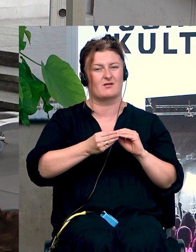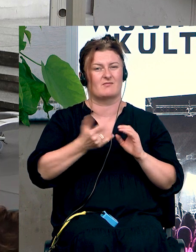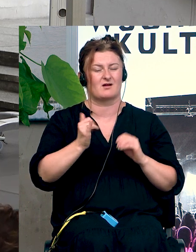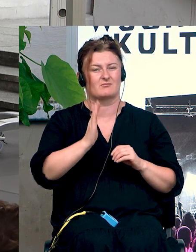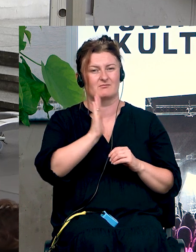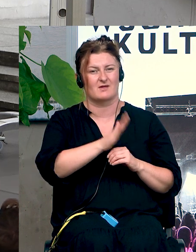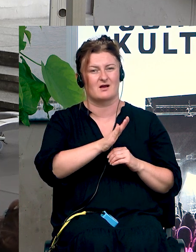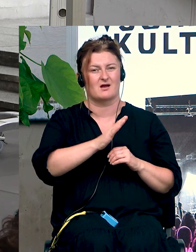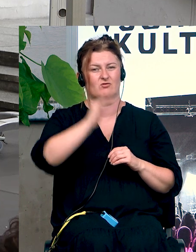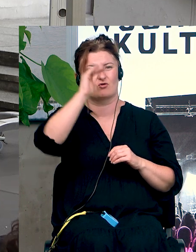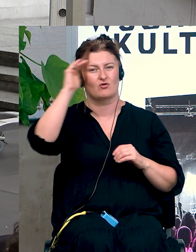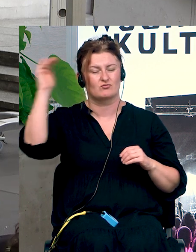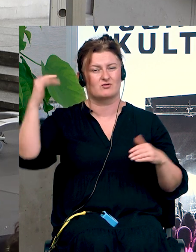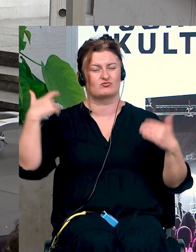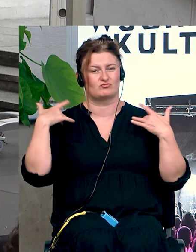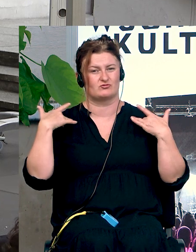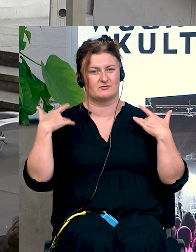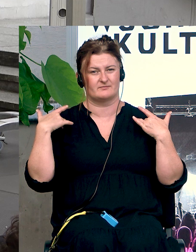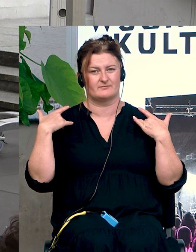problemami dorosłego życia.